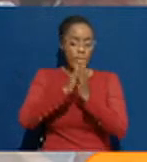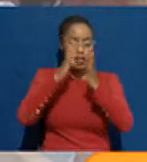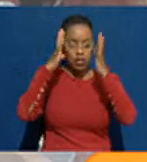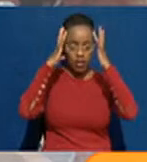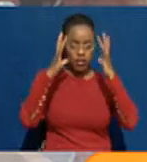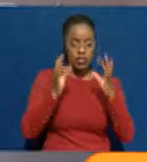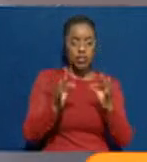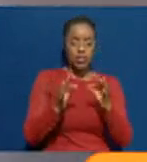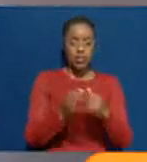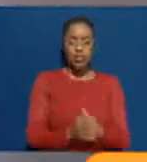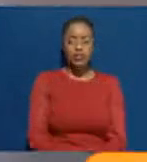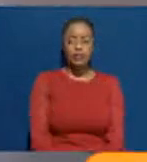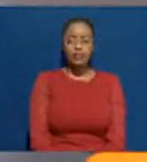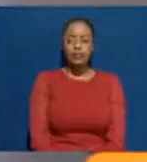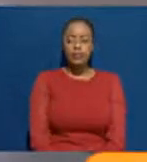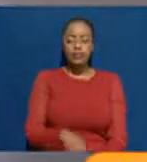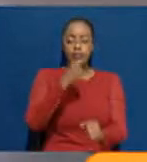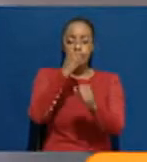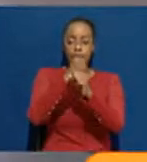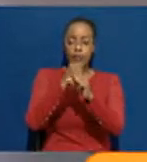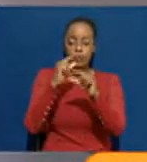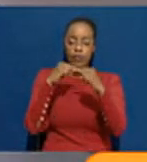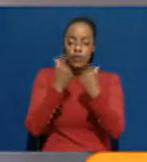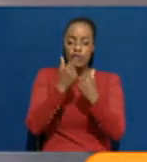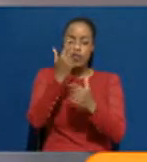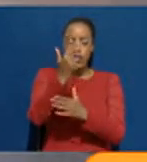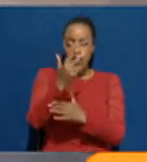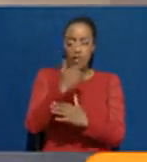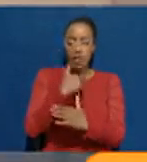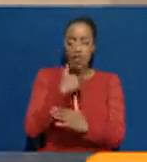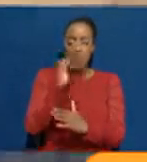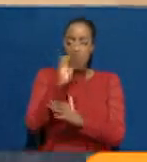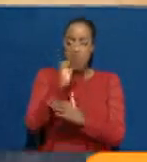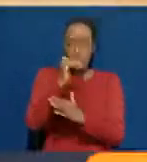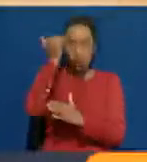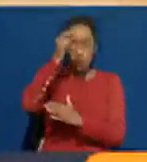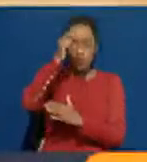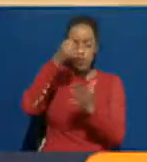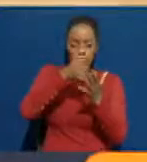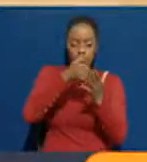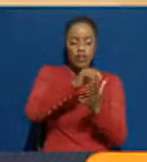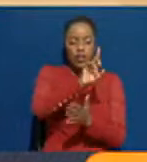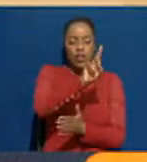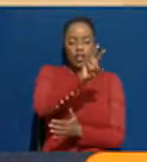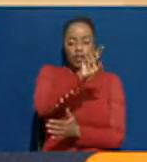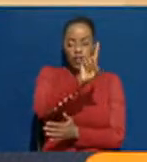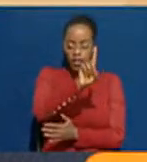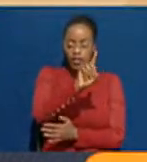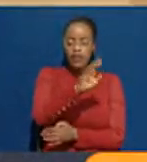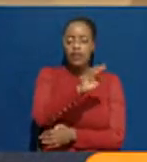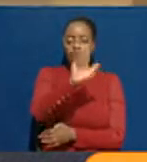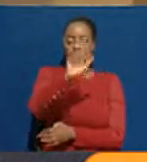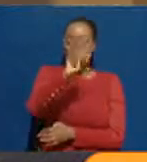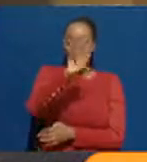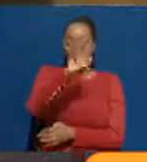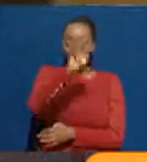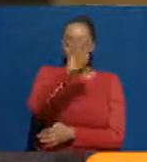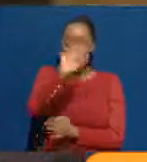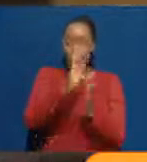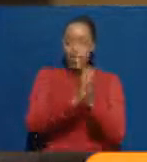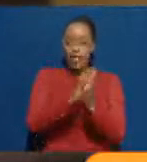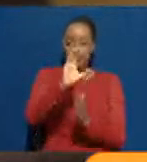kuamuliwa. Jopo hili la majaji watatu linawashirikisha Jaji David Majanja, Lawrence Mugambi na Christine